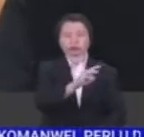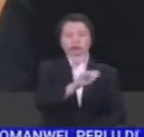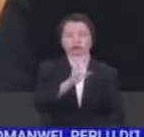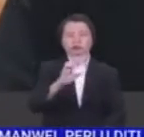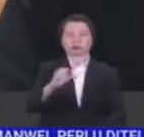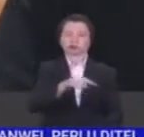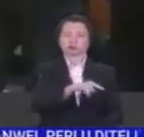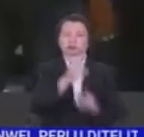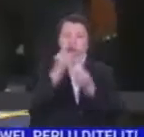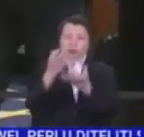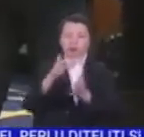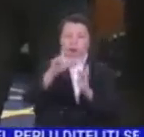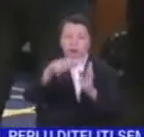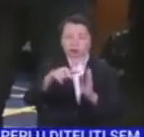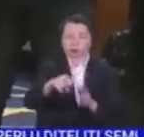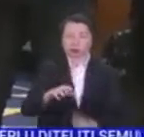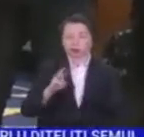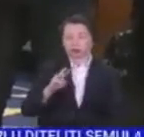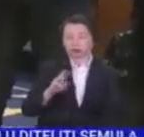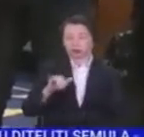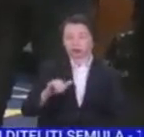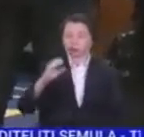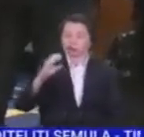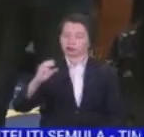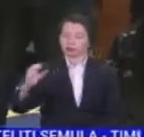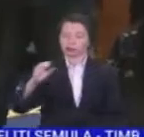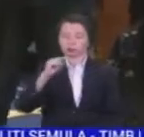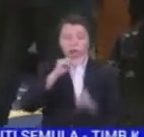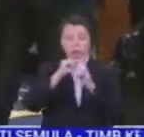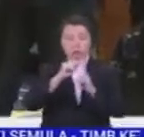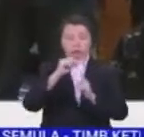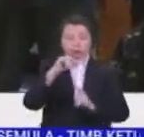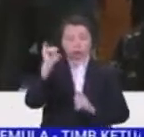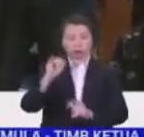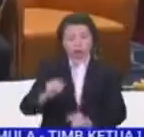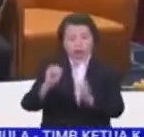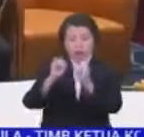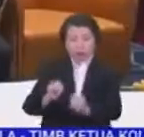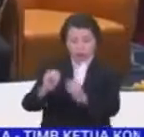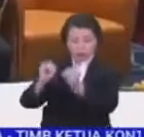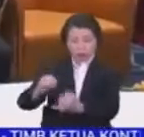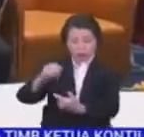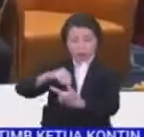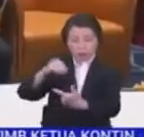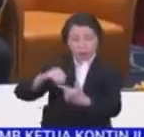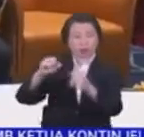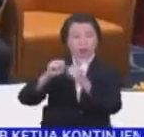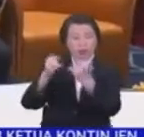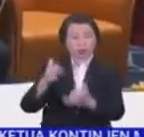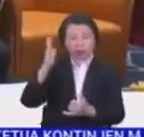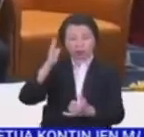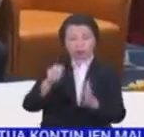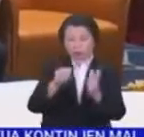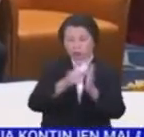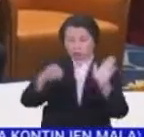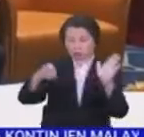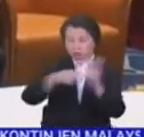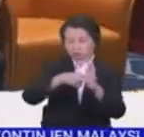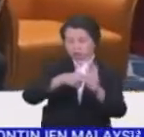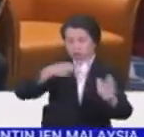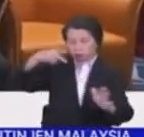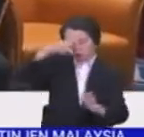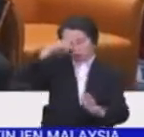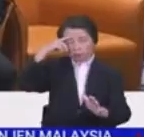themselves. MyCC dalam kenyataan semalam menegaskan individu atau syarikat yang terlibat akan disenarai hitamkan